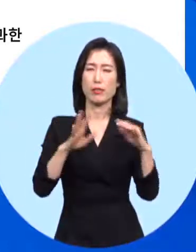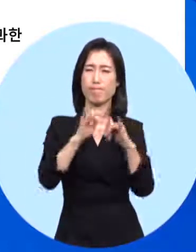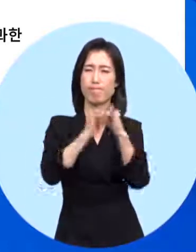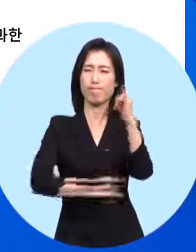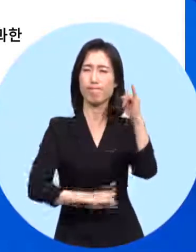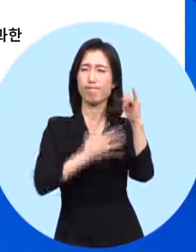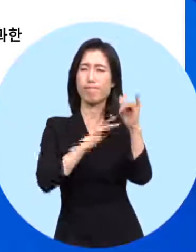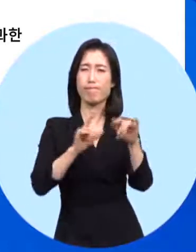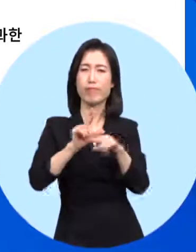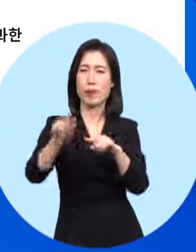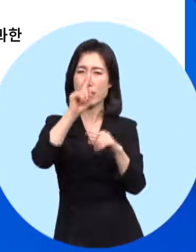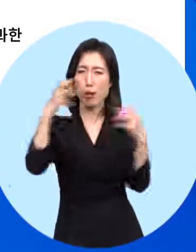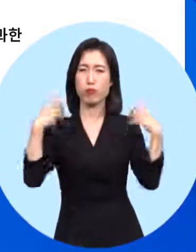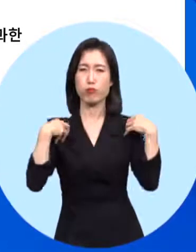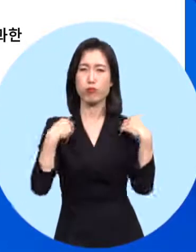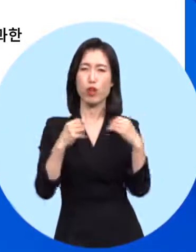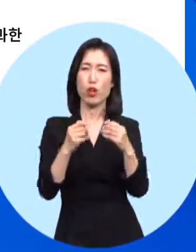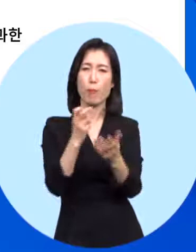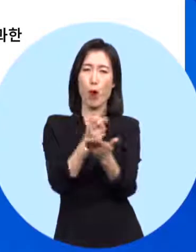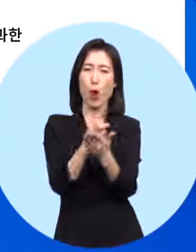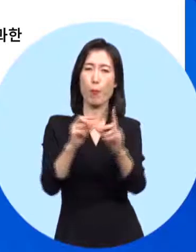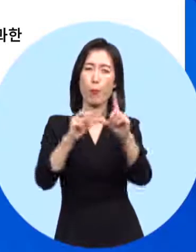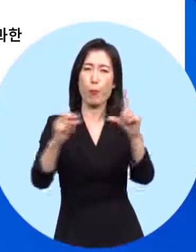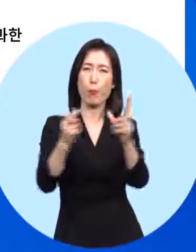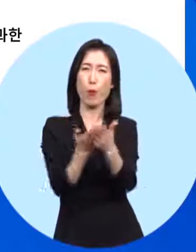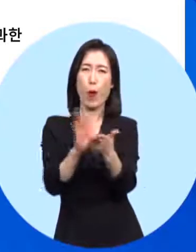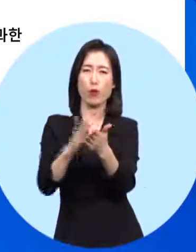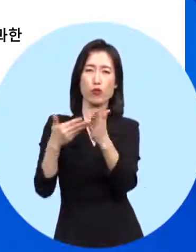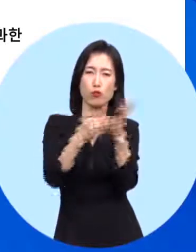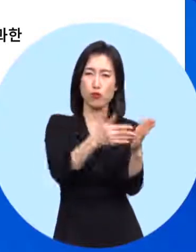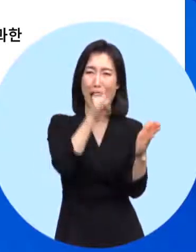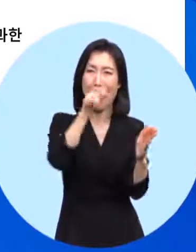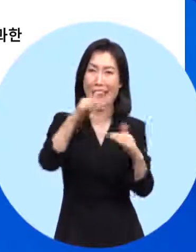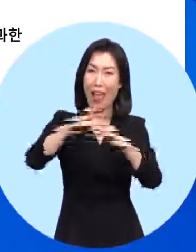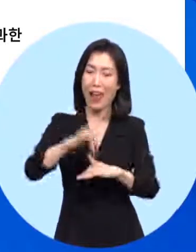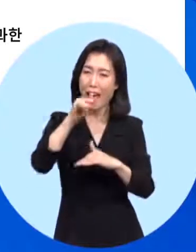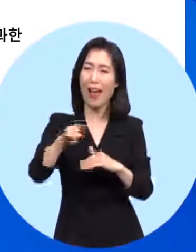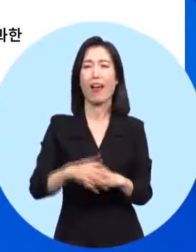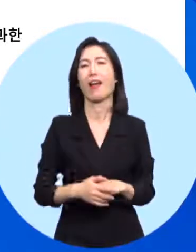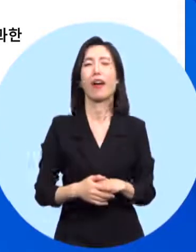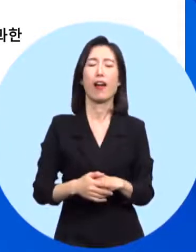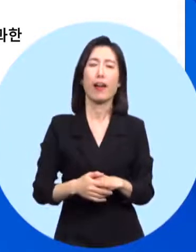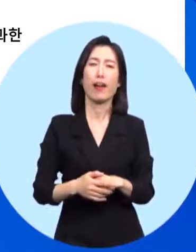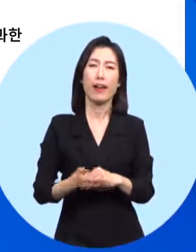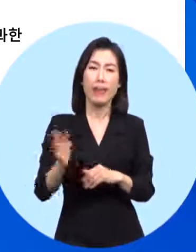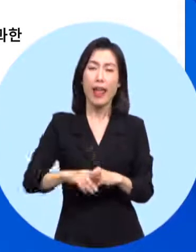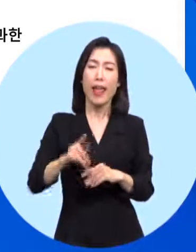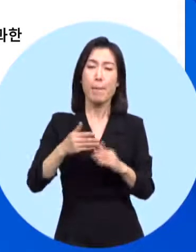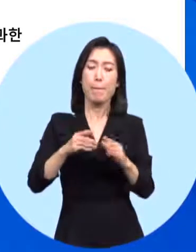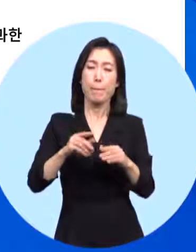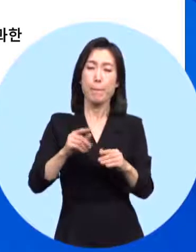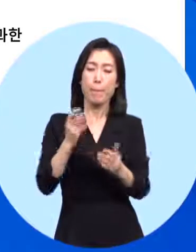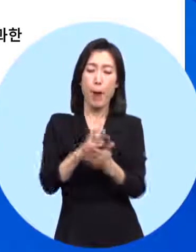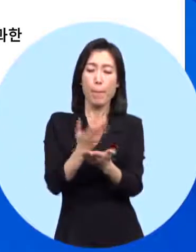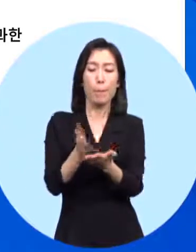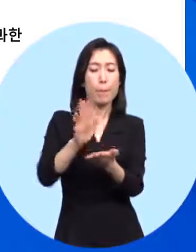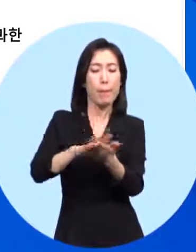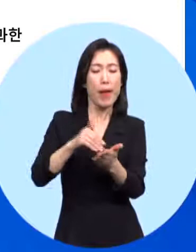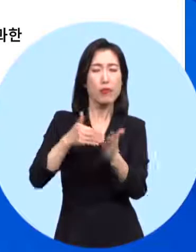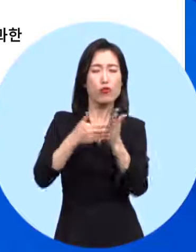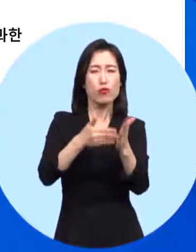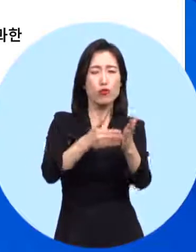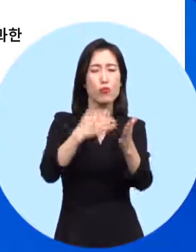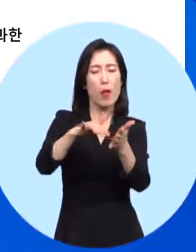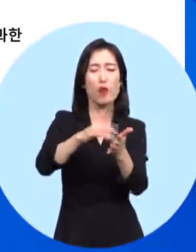보기에는 추가된 사무가 중요한 것이 아니라 왜 추가되어야 하느냐 하는